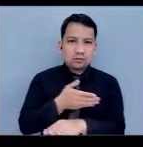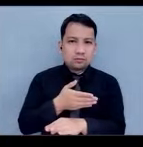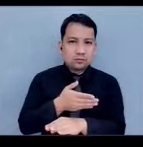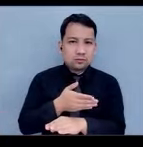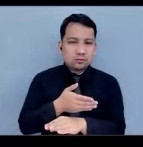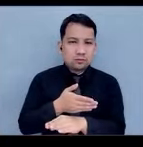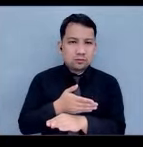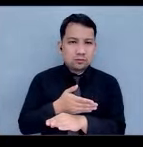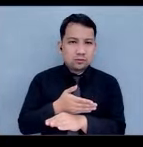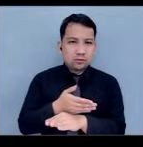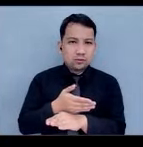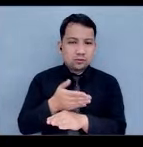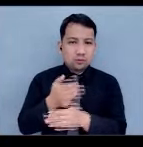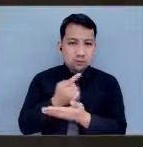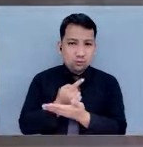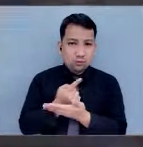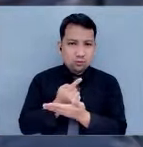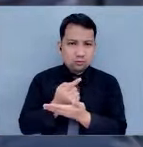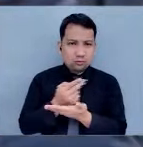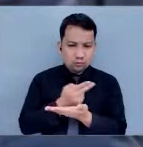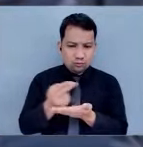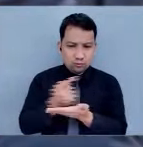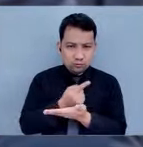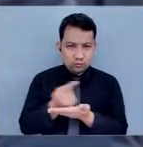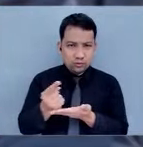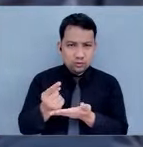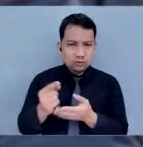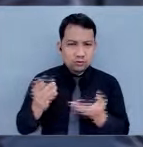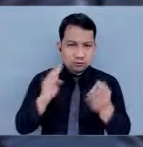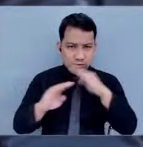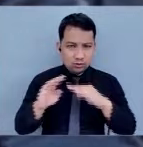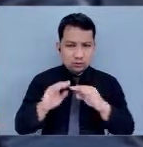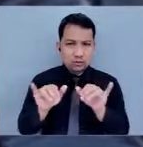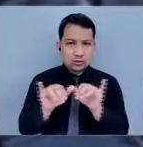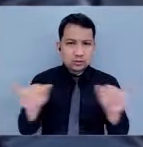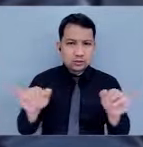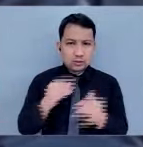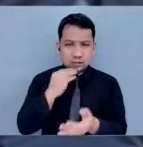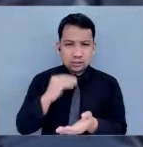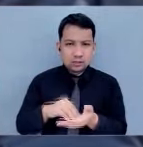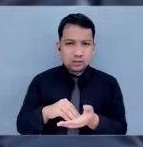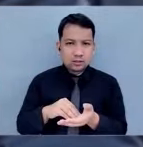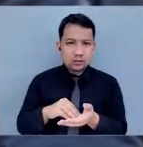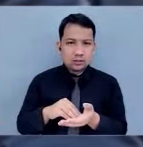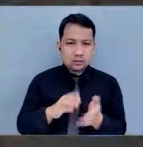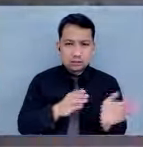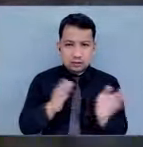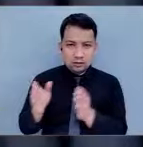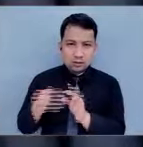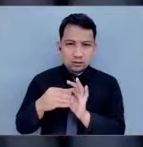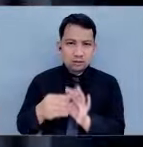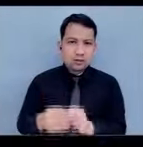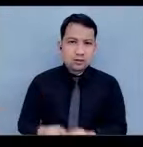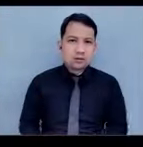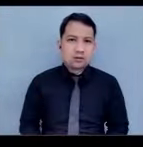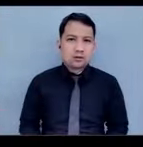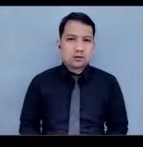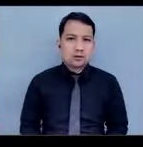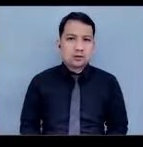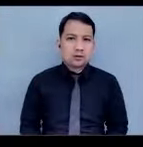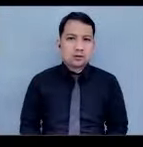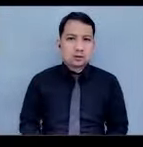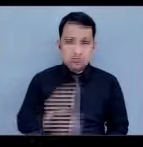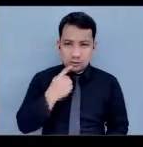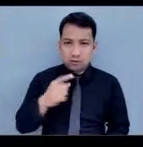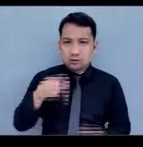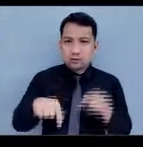Week break I don't see any problem pero sa parehong pahayag may kambyo rin naman si Zubiri I'm saying that maybe we can